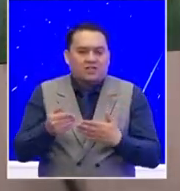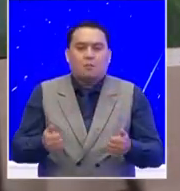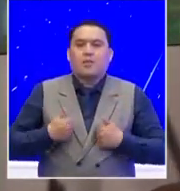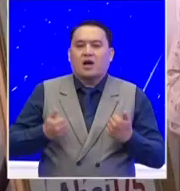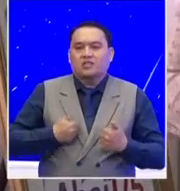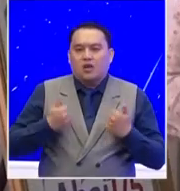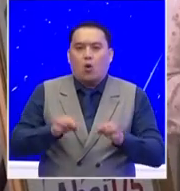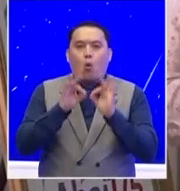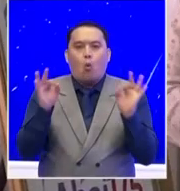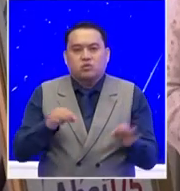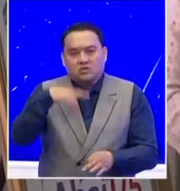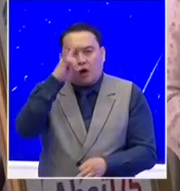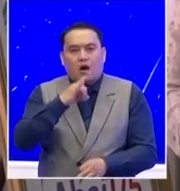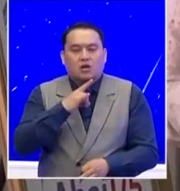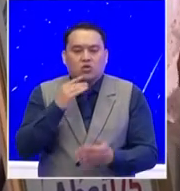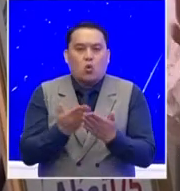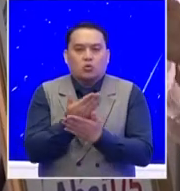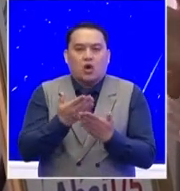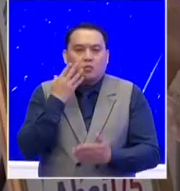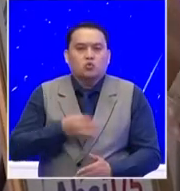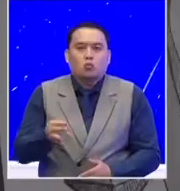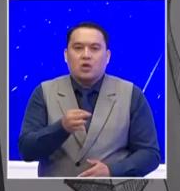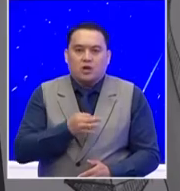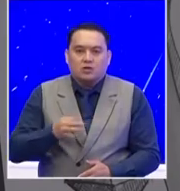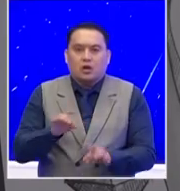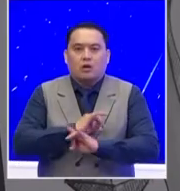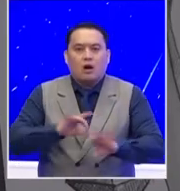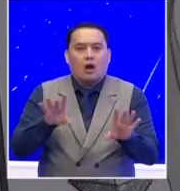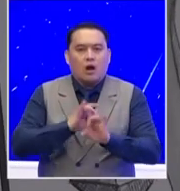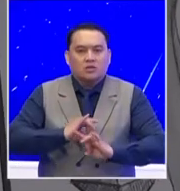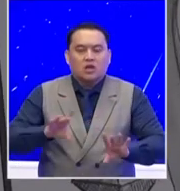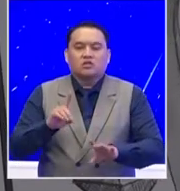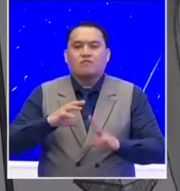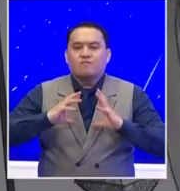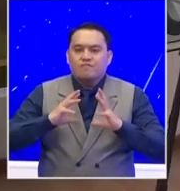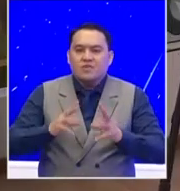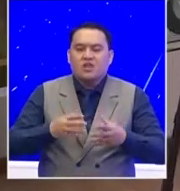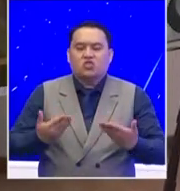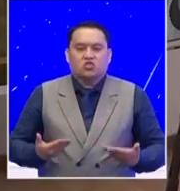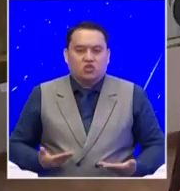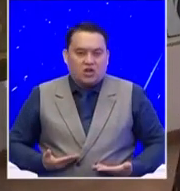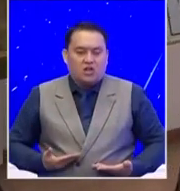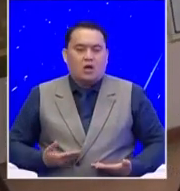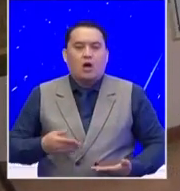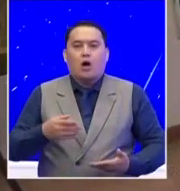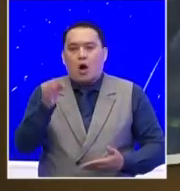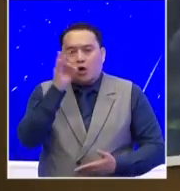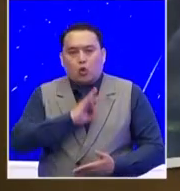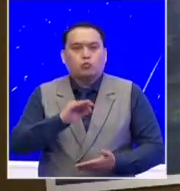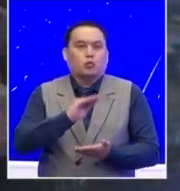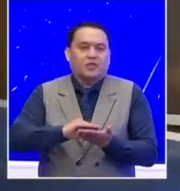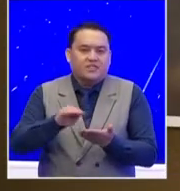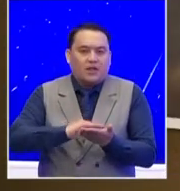Попытались приблизить образ казахского классика художники из Алматинской области, рассказать через экспозицию о мире, в котором жил философ, и то, о чем писал.